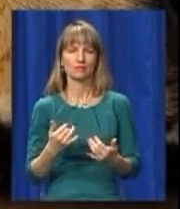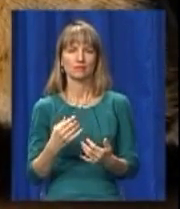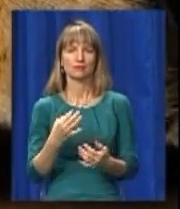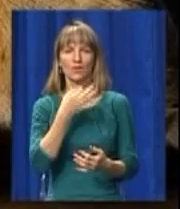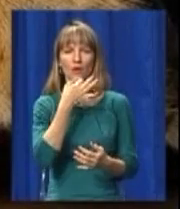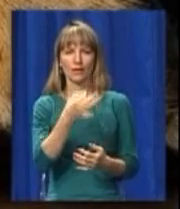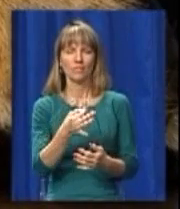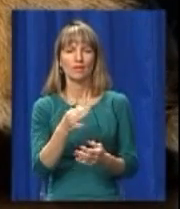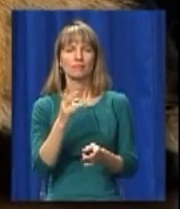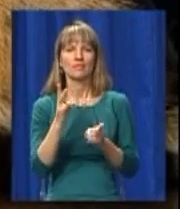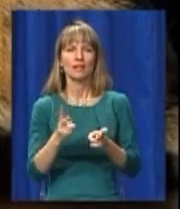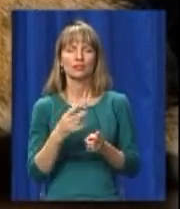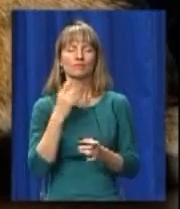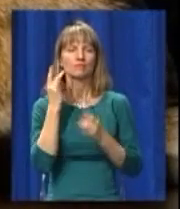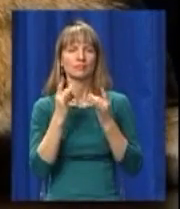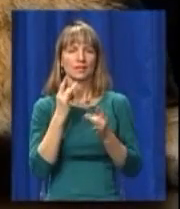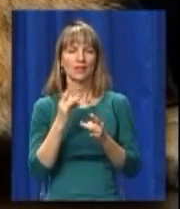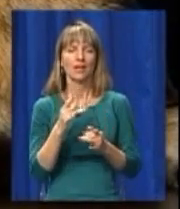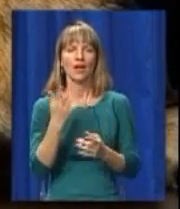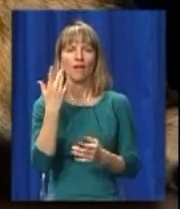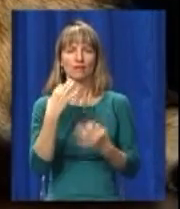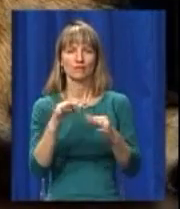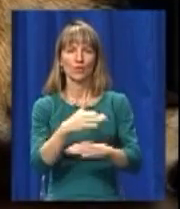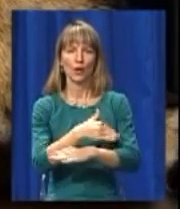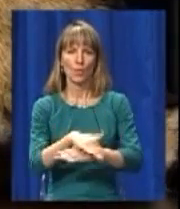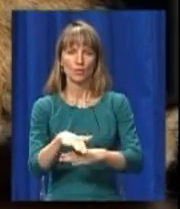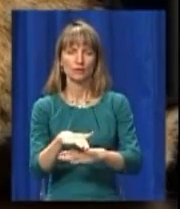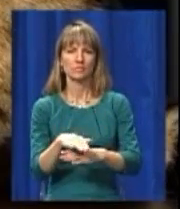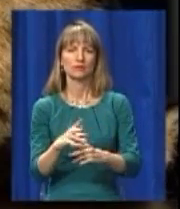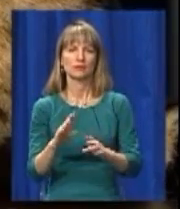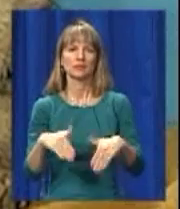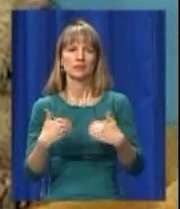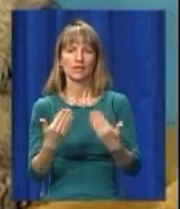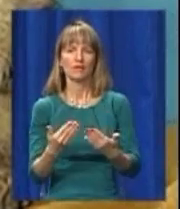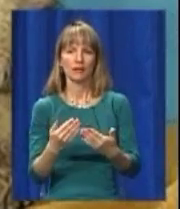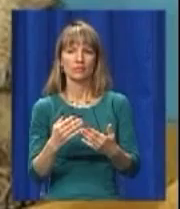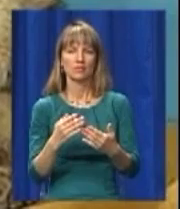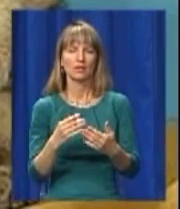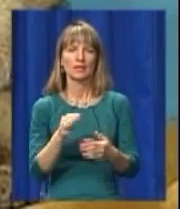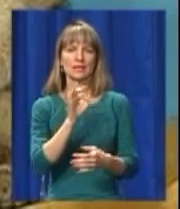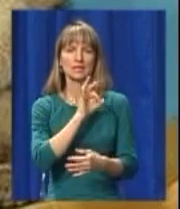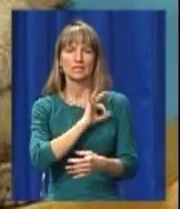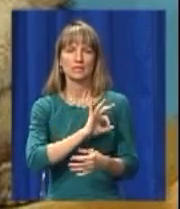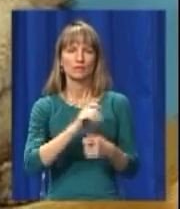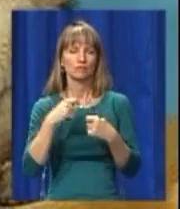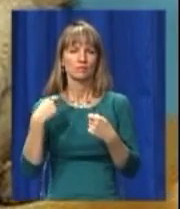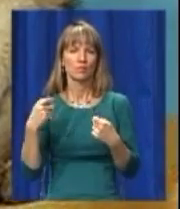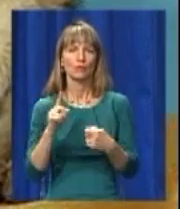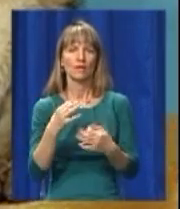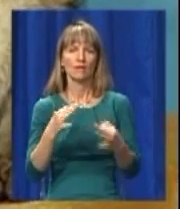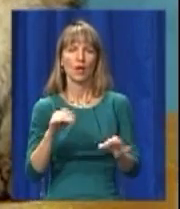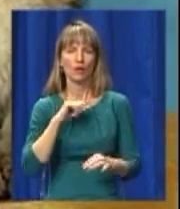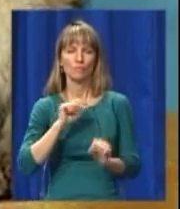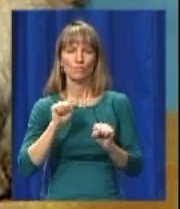задоволеним муркотінням. Вигулюючи цю кішку на вулиці, рекомендується використовувати повідець, оскільки її вільний і безстрашний характер